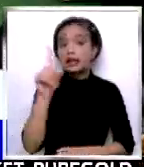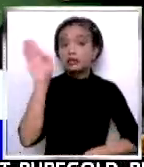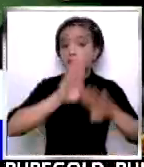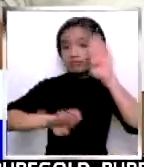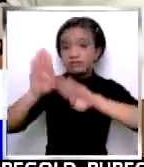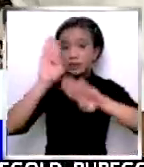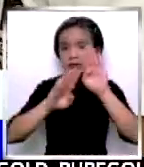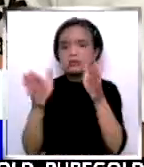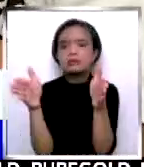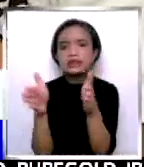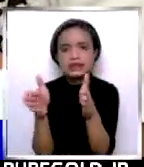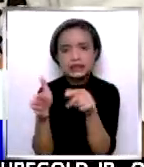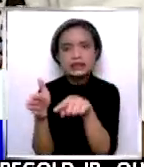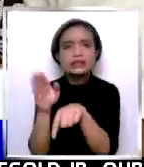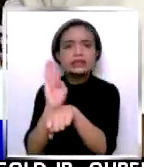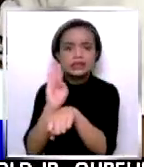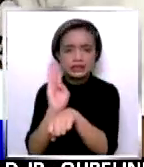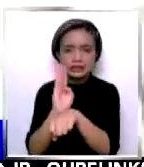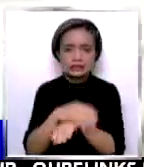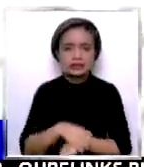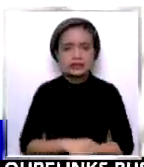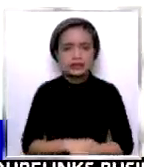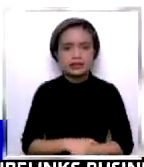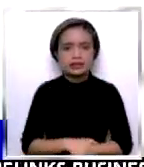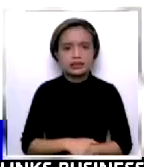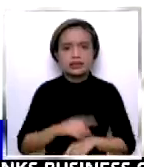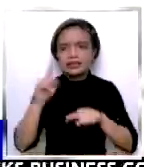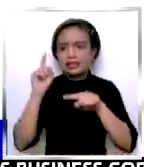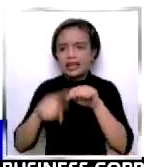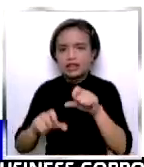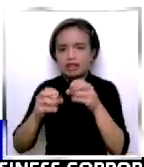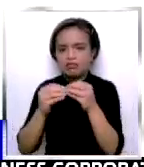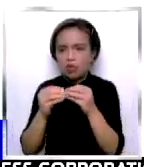maliliit. Mm-hmm. Hindi mo na mapipiga yun.